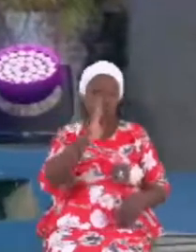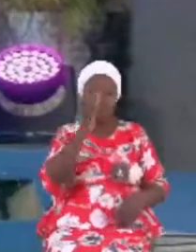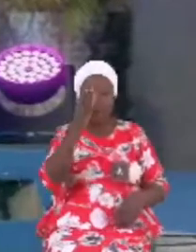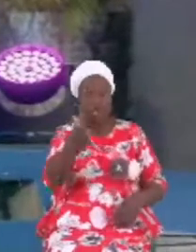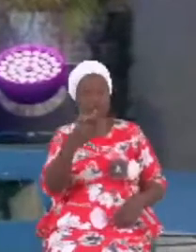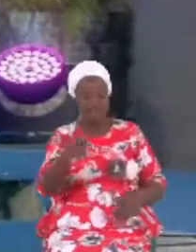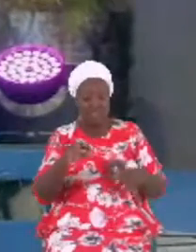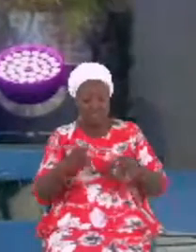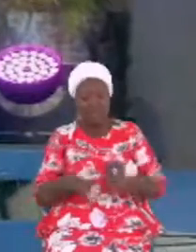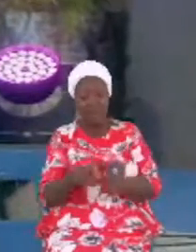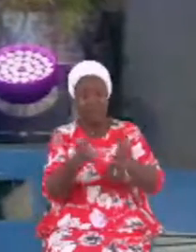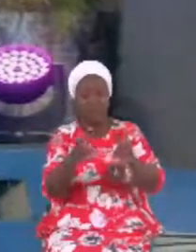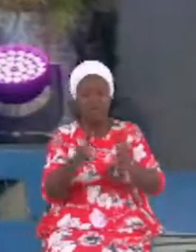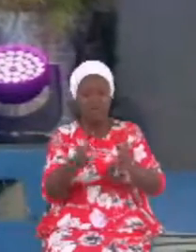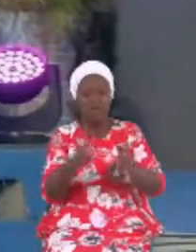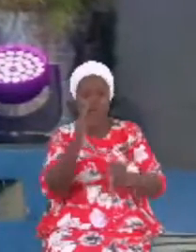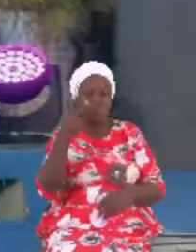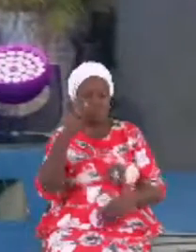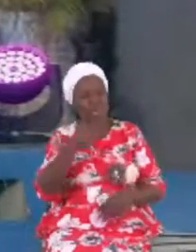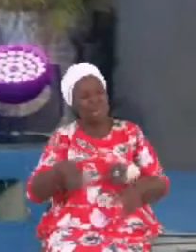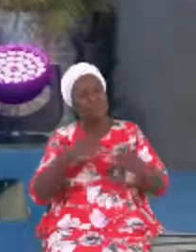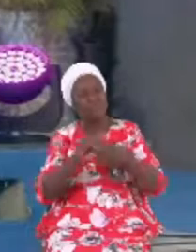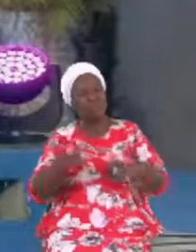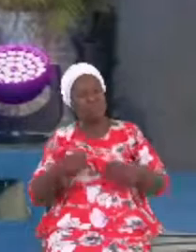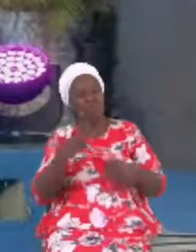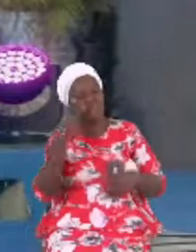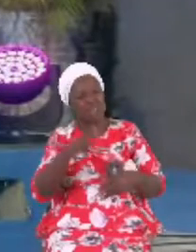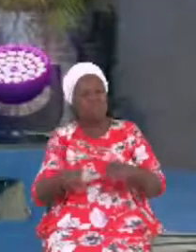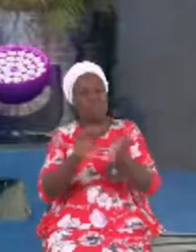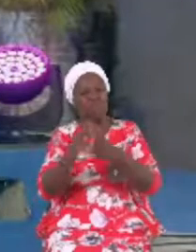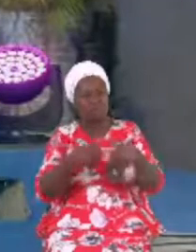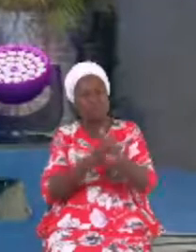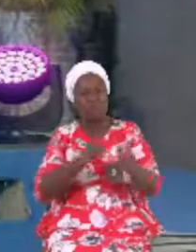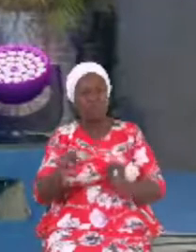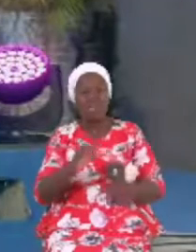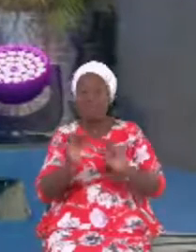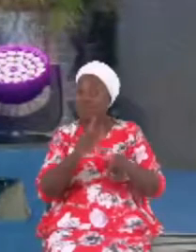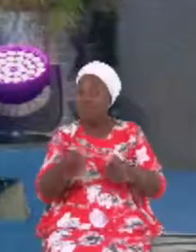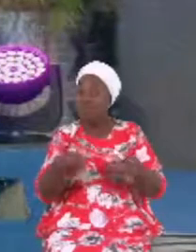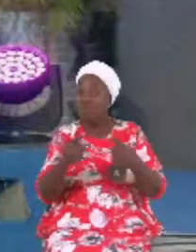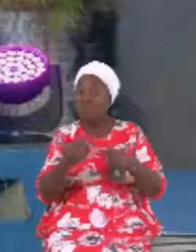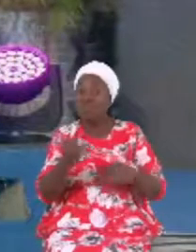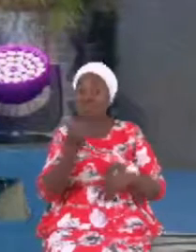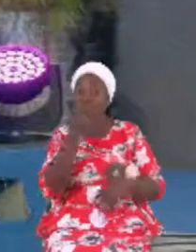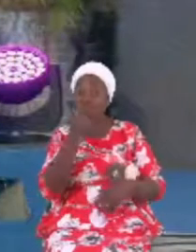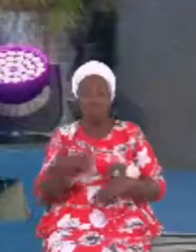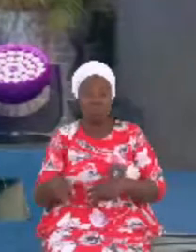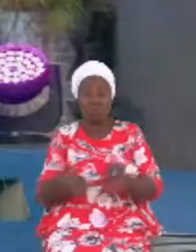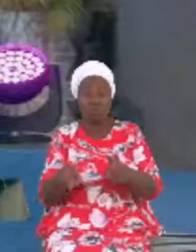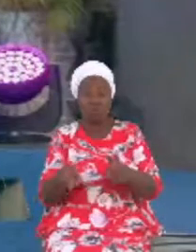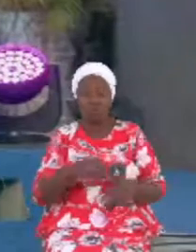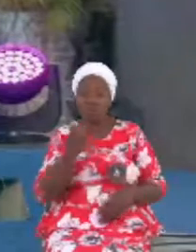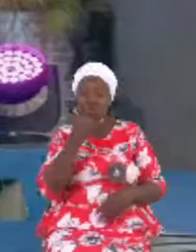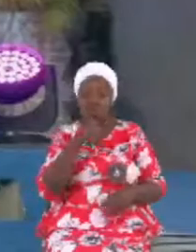La direction. Voyez la vie que tu mènes. Regarde la direction que tu suis. Si tu suivais la mauvaise voie, qui